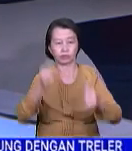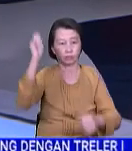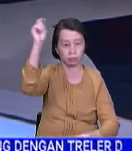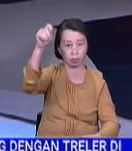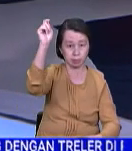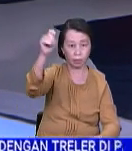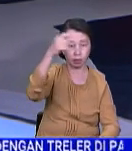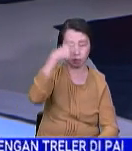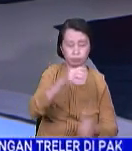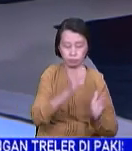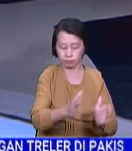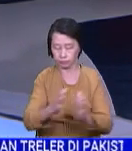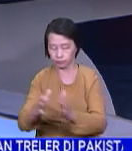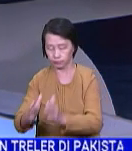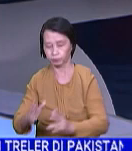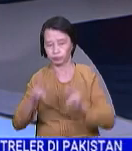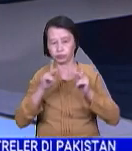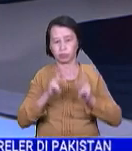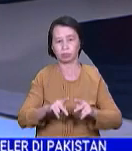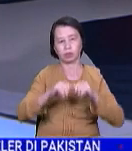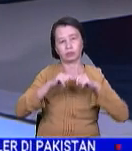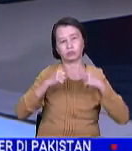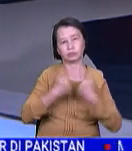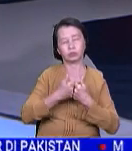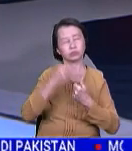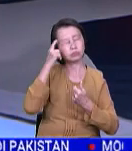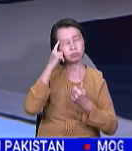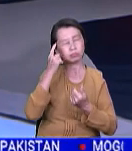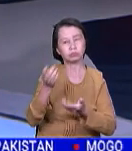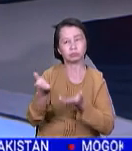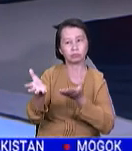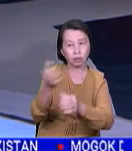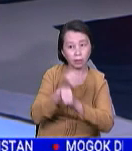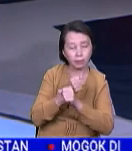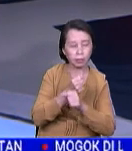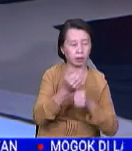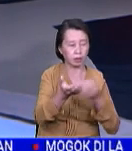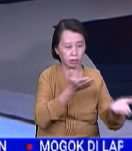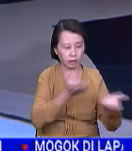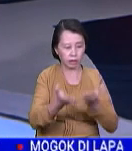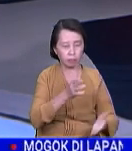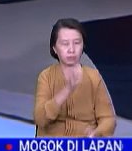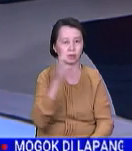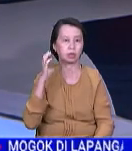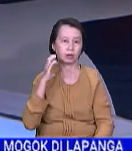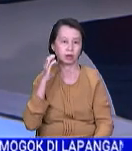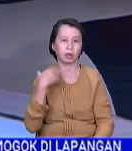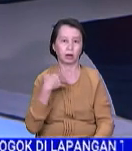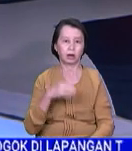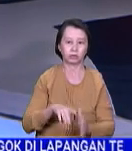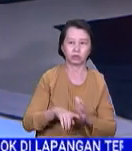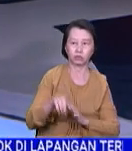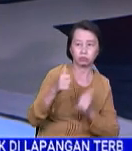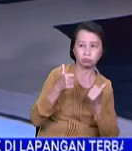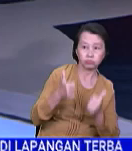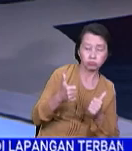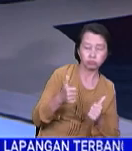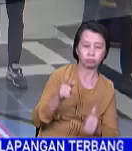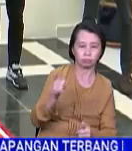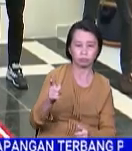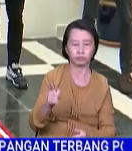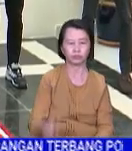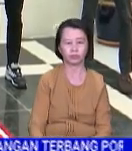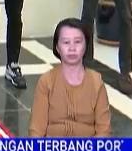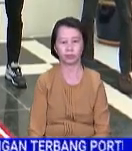Bagi merealisasikannya, pihak Persatuan bercadang mendapatkan khidmat jurulatih yang mempunyai reputasi hebat.